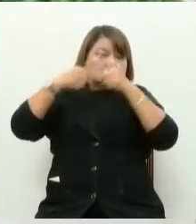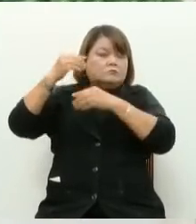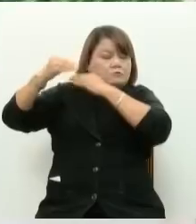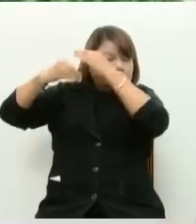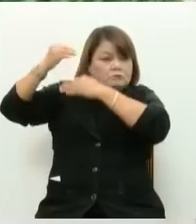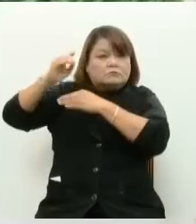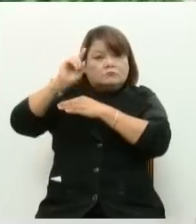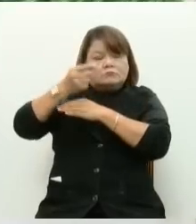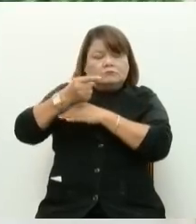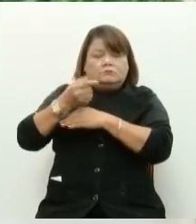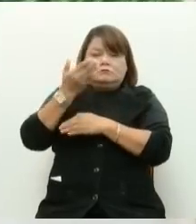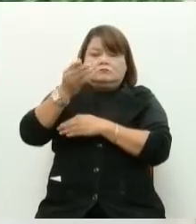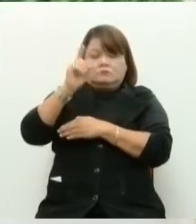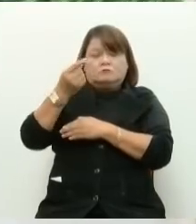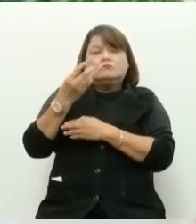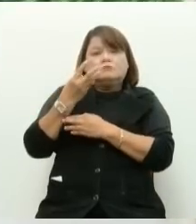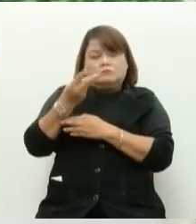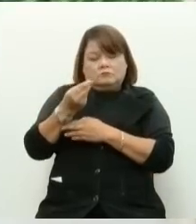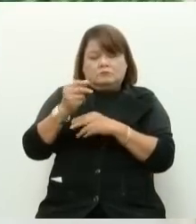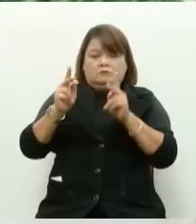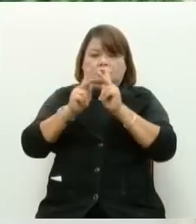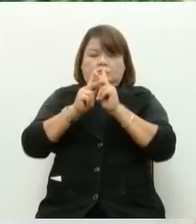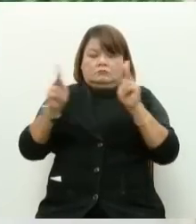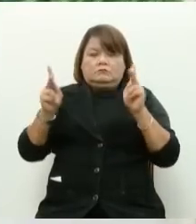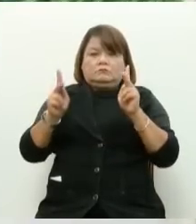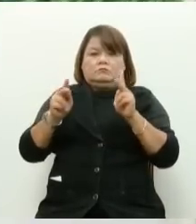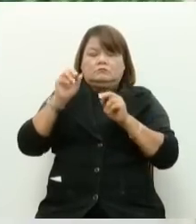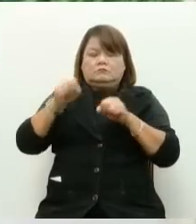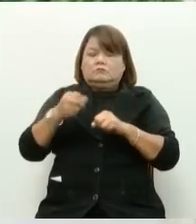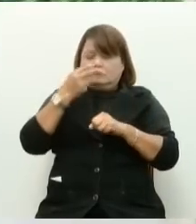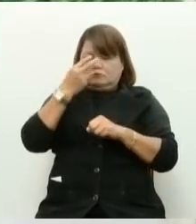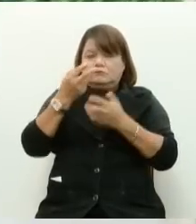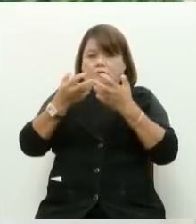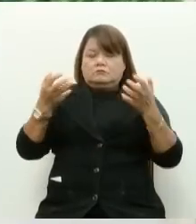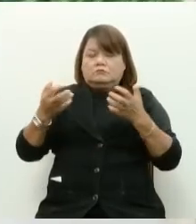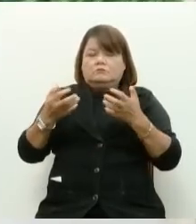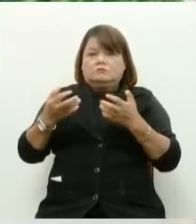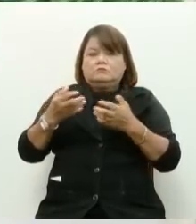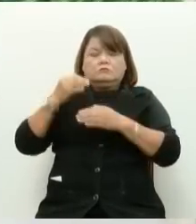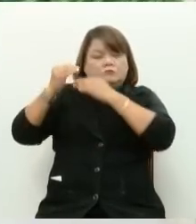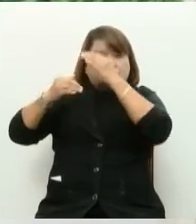ำของใหม่เนี่ยมันจะเร็วแล้วก็กรรมการก็สามารถดูผลงานตามที่ได้พั